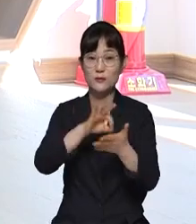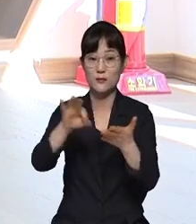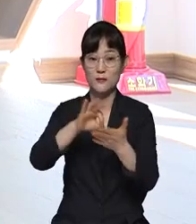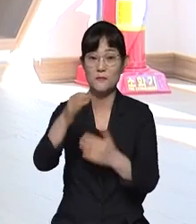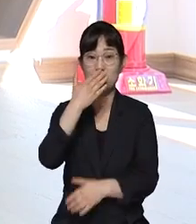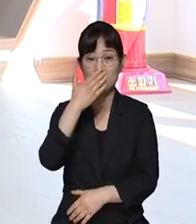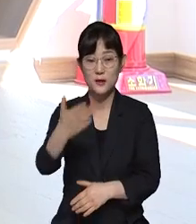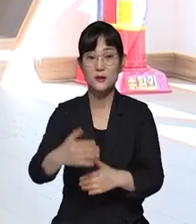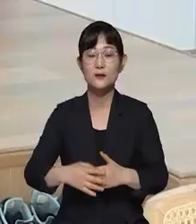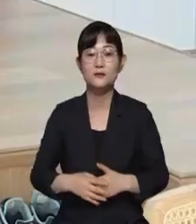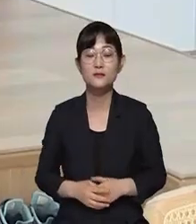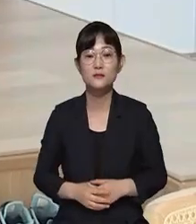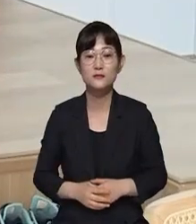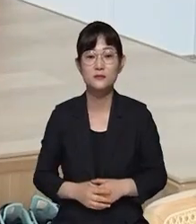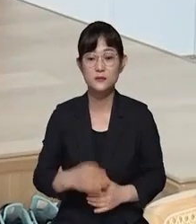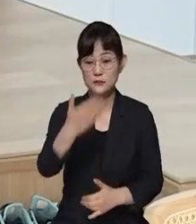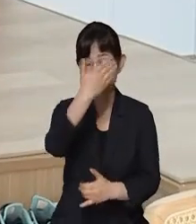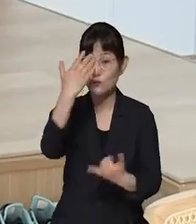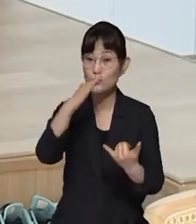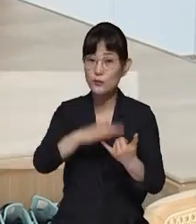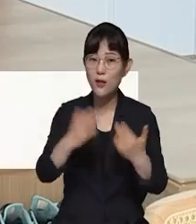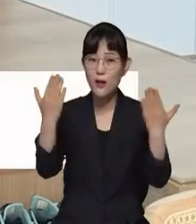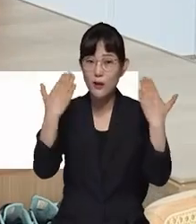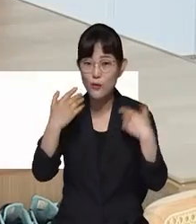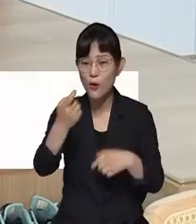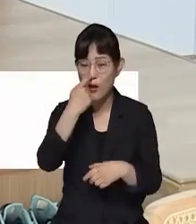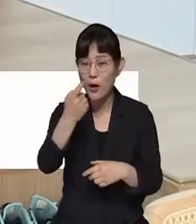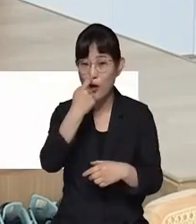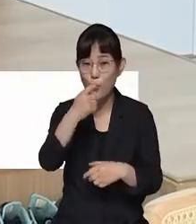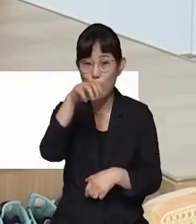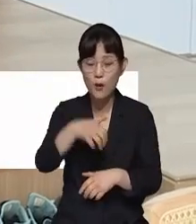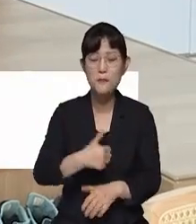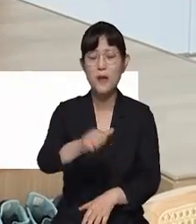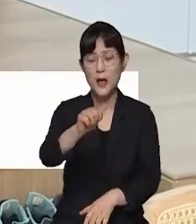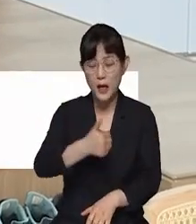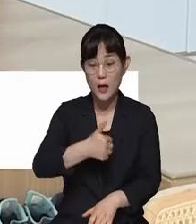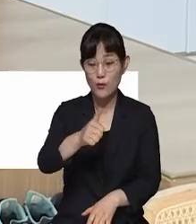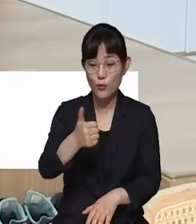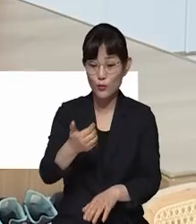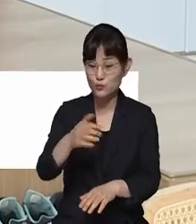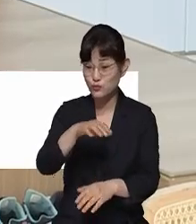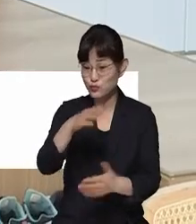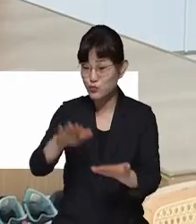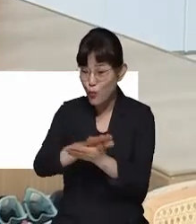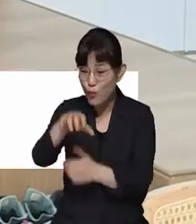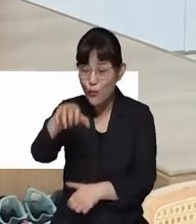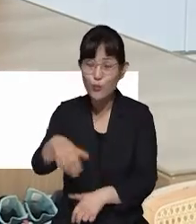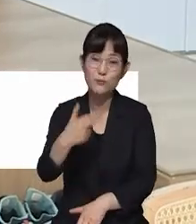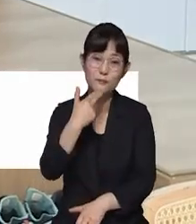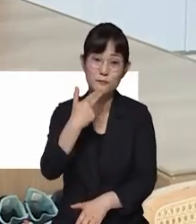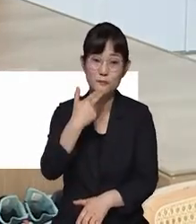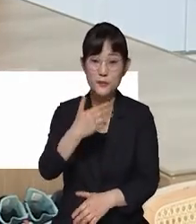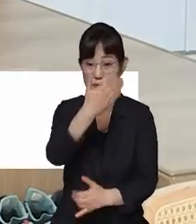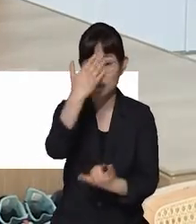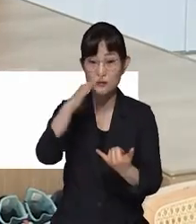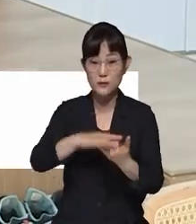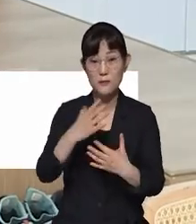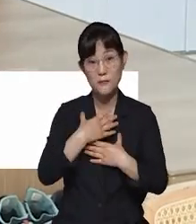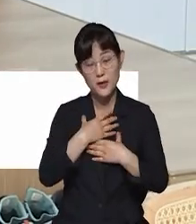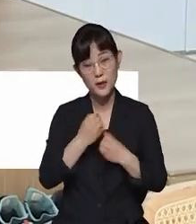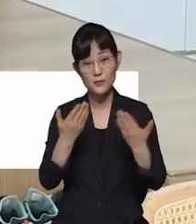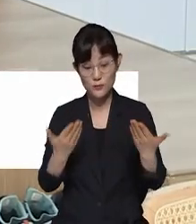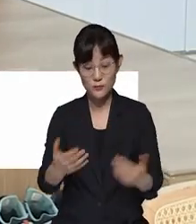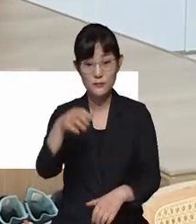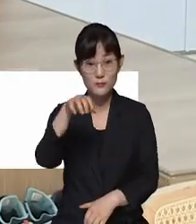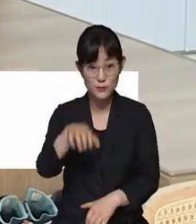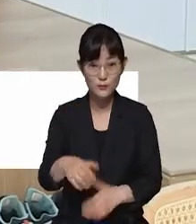이용 가능합니다. 청소년들이 학교나 학원 이외에는 좀 사실 갈 곳이 마땅치가 않습니다. 청소년들에게 편안하고 재미있는 휴식